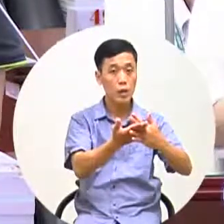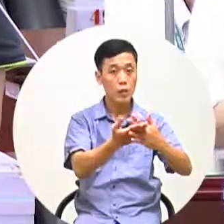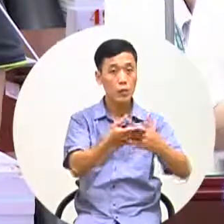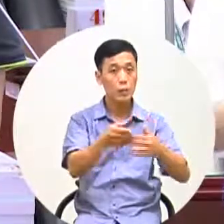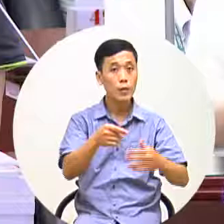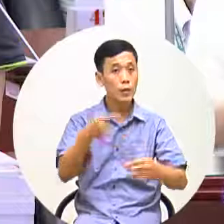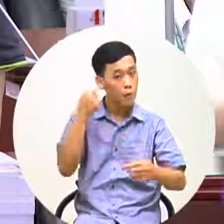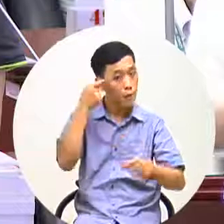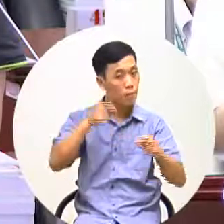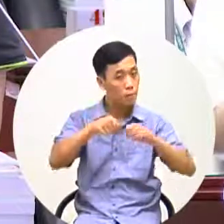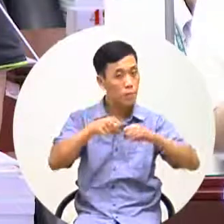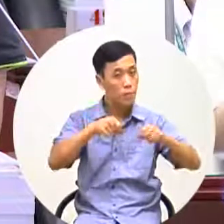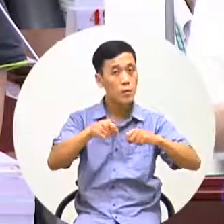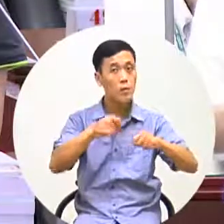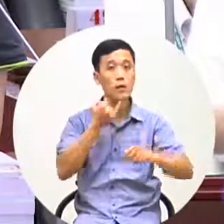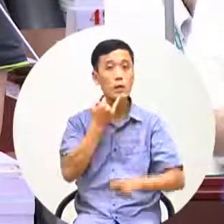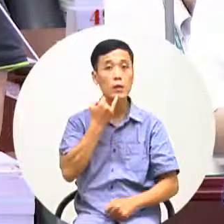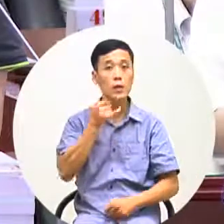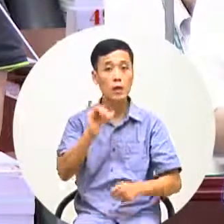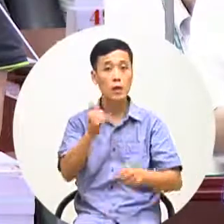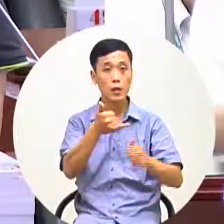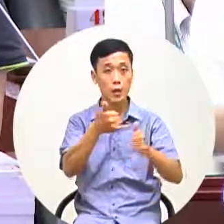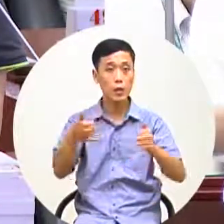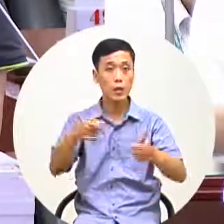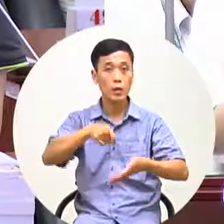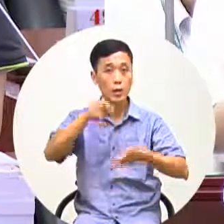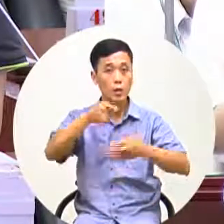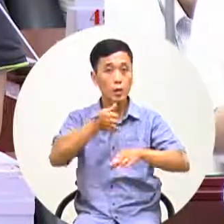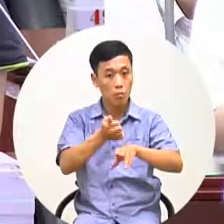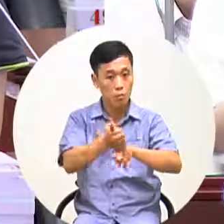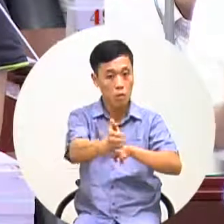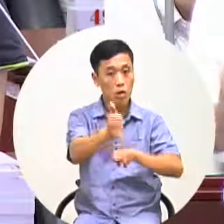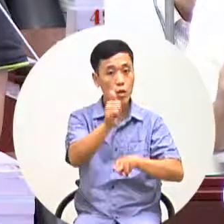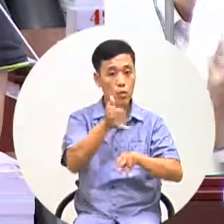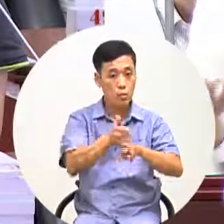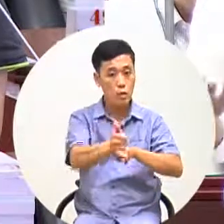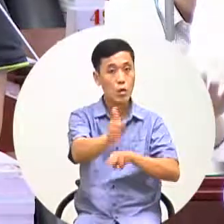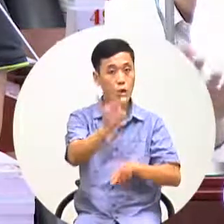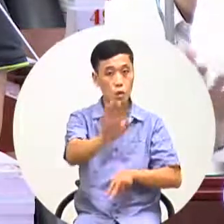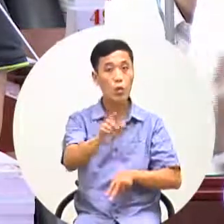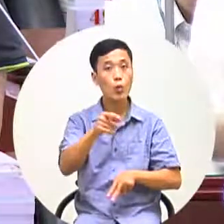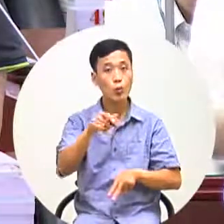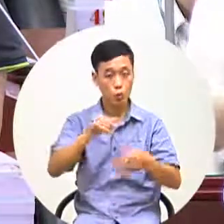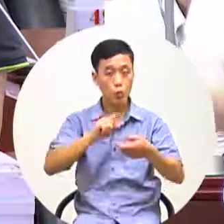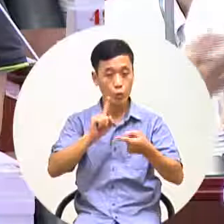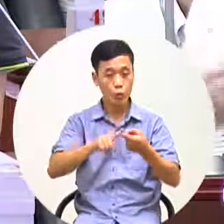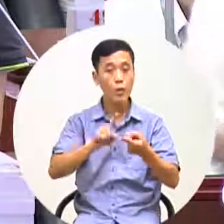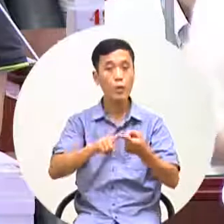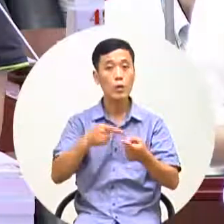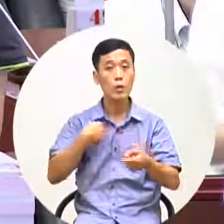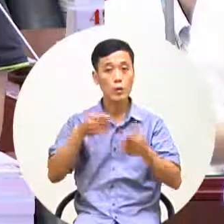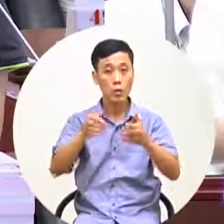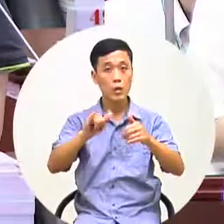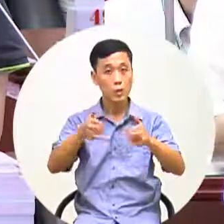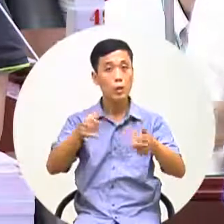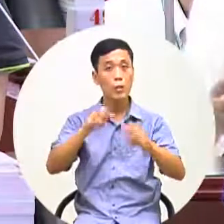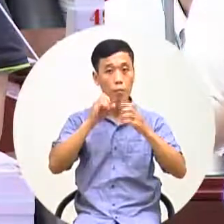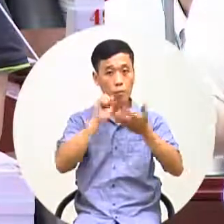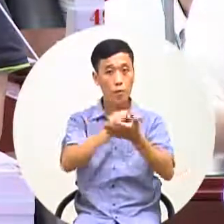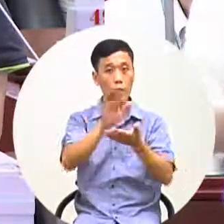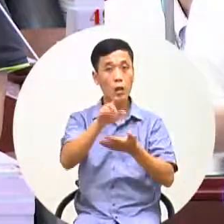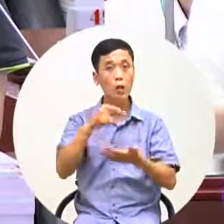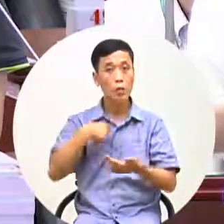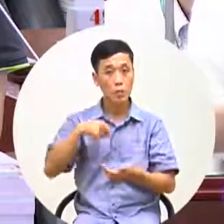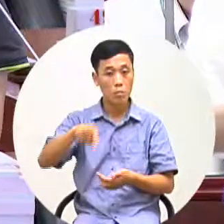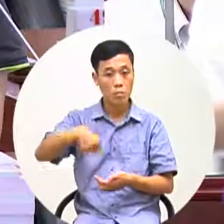其实有溜滑梯，确实在这边也跟议员跟议会这边报告，其实我们真的是有下一个阶段，因为